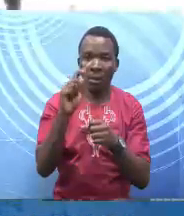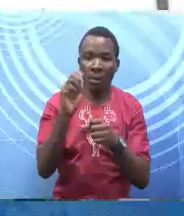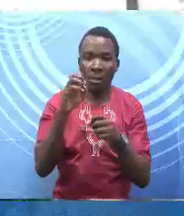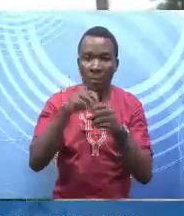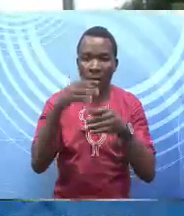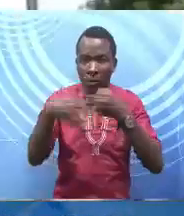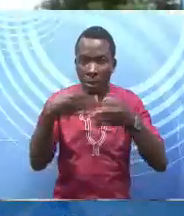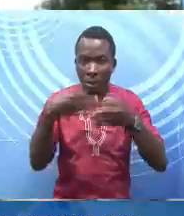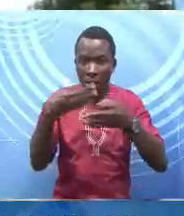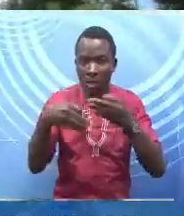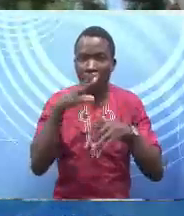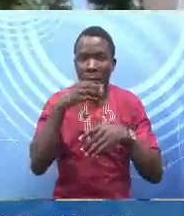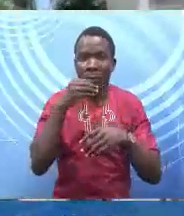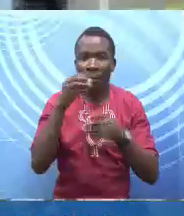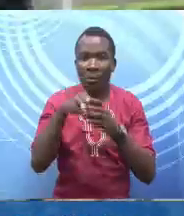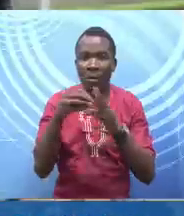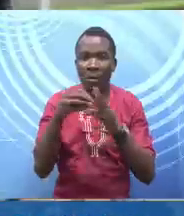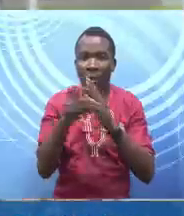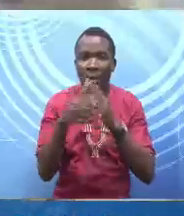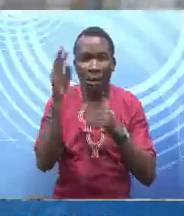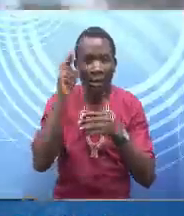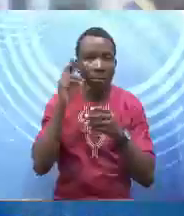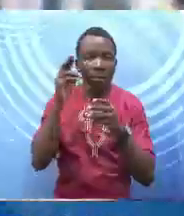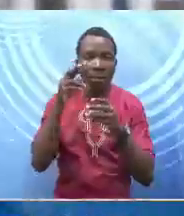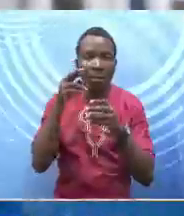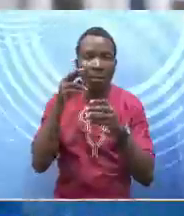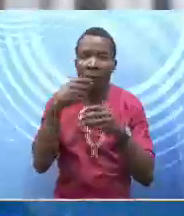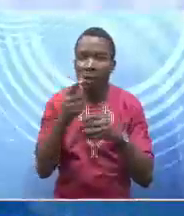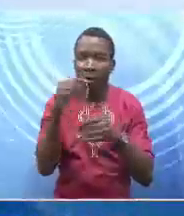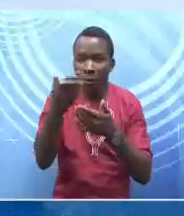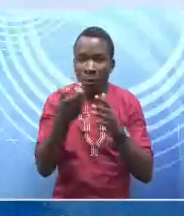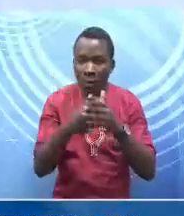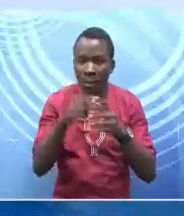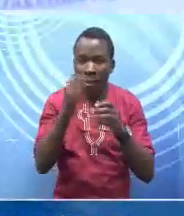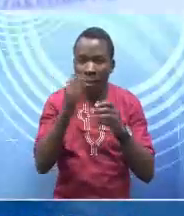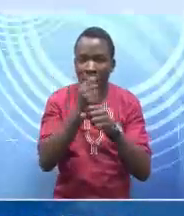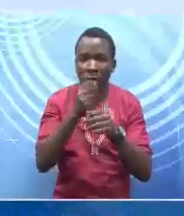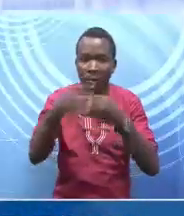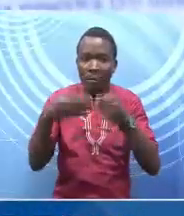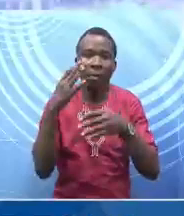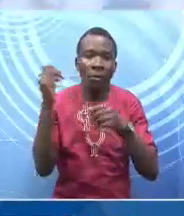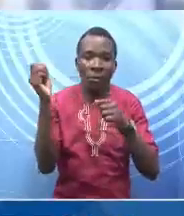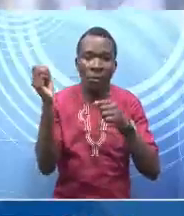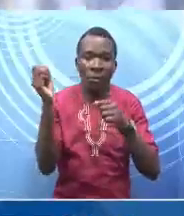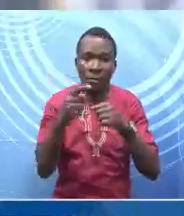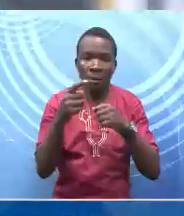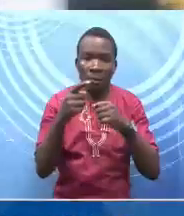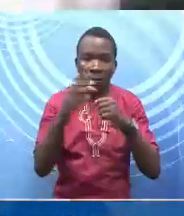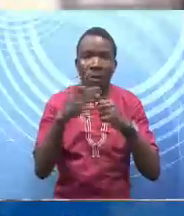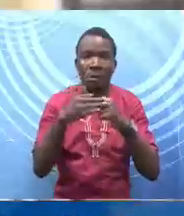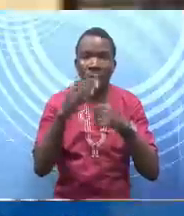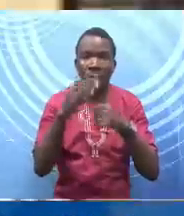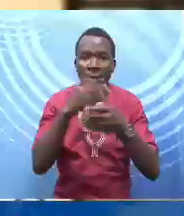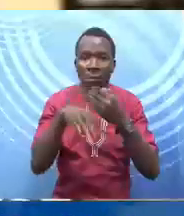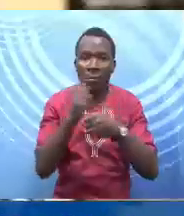rw'ibizuru ruhereye mu karere ka Ruhango murenge wa Byimana mu kagari ka Ntenyo. Avuga ko ngo nyuma gutangira akazi muri uru ruganda mu kwezi kwa munani muri 2020